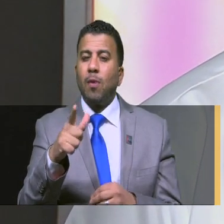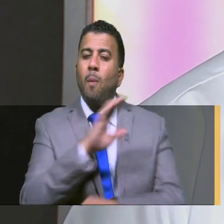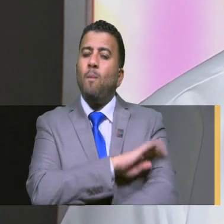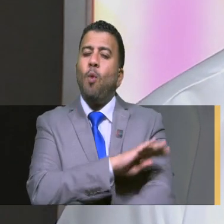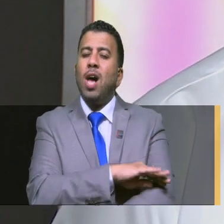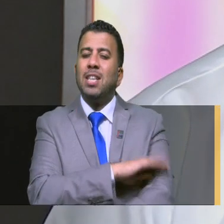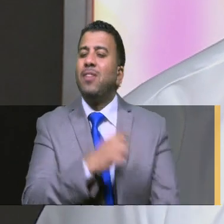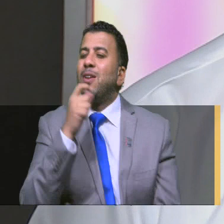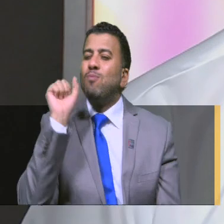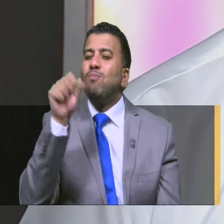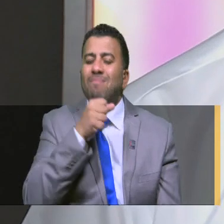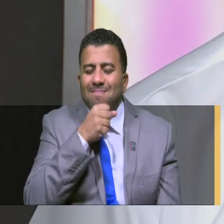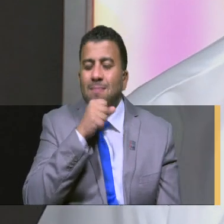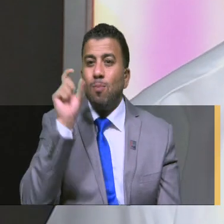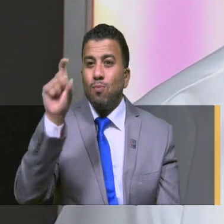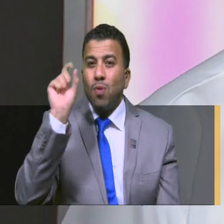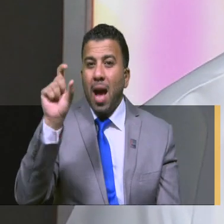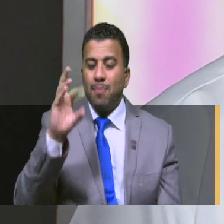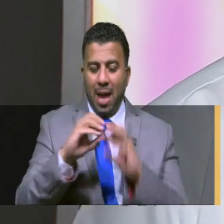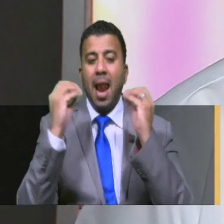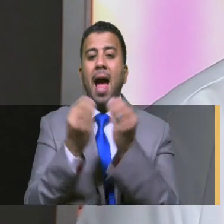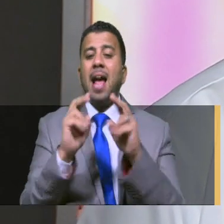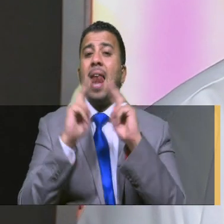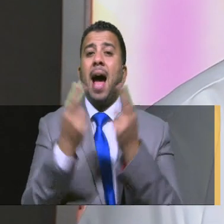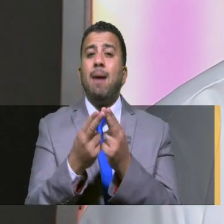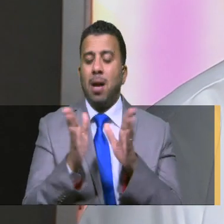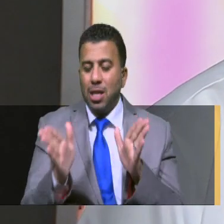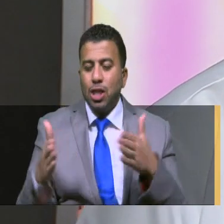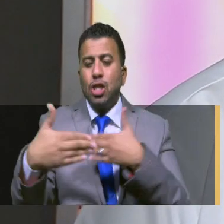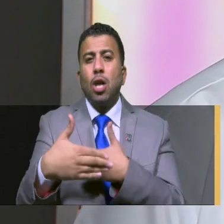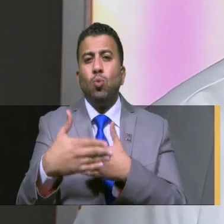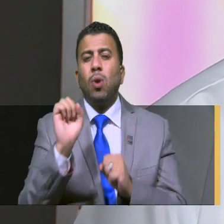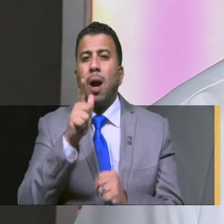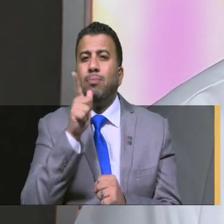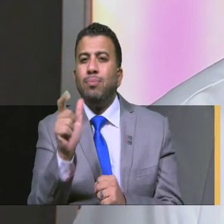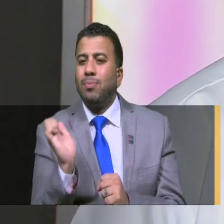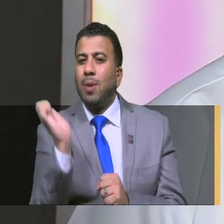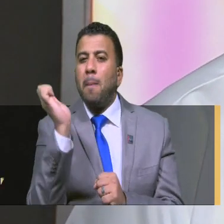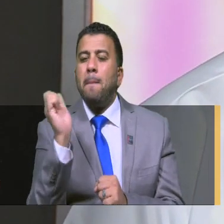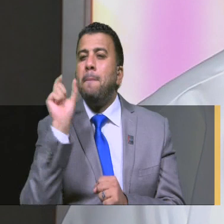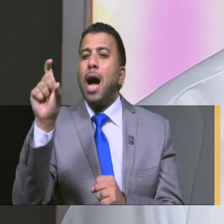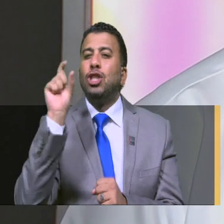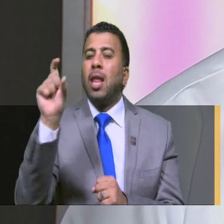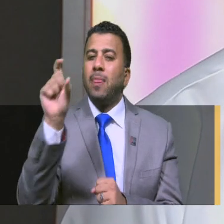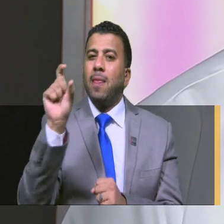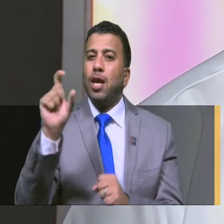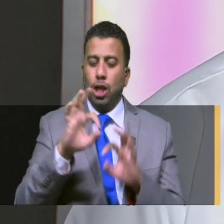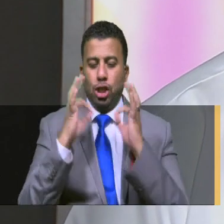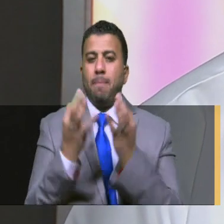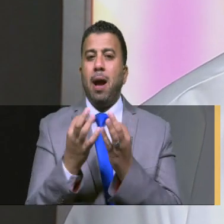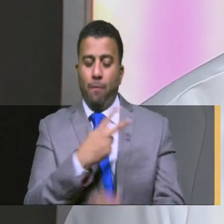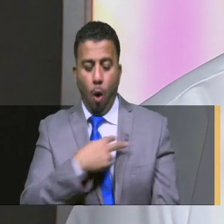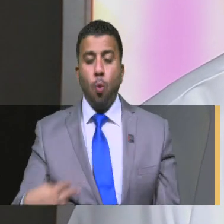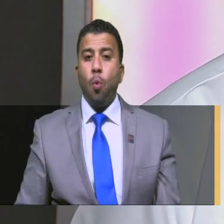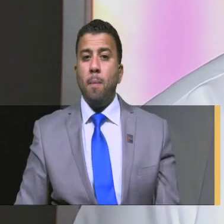للموظفين المتقاعدين على الهيئة العامة أو صندوق الهيئة العامة للمعاشات الاجتماعية في